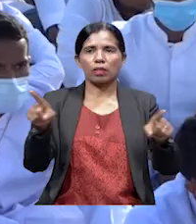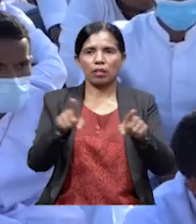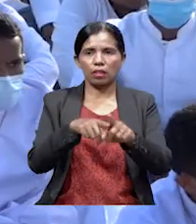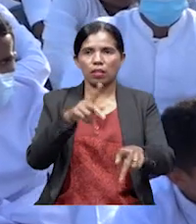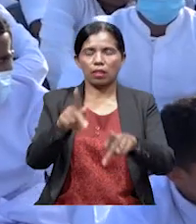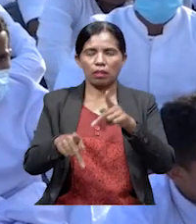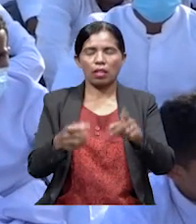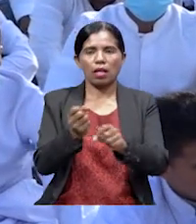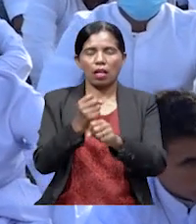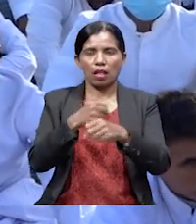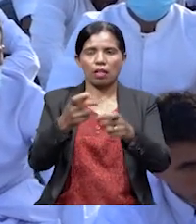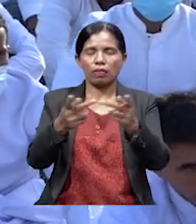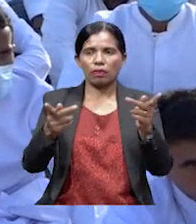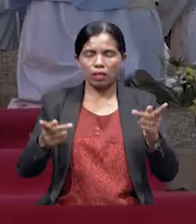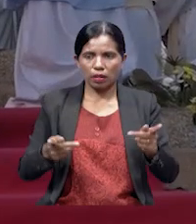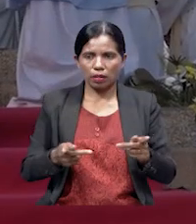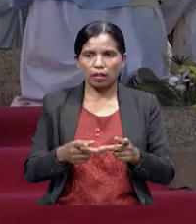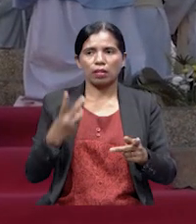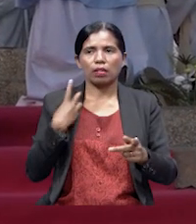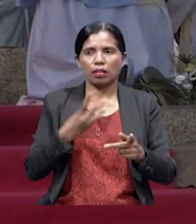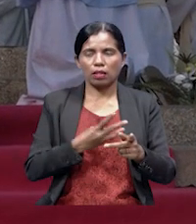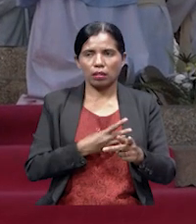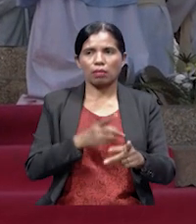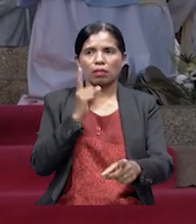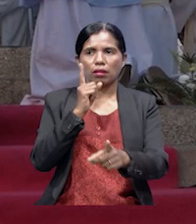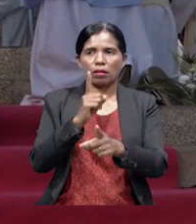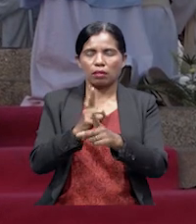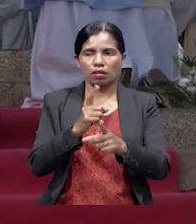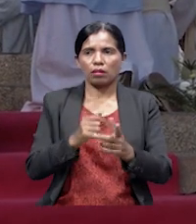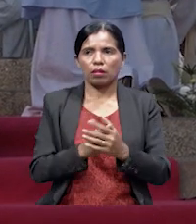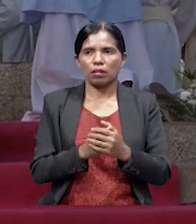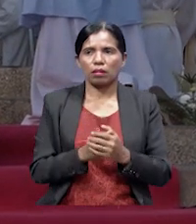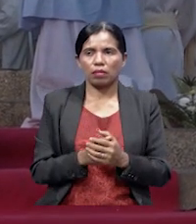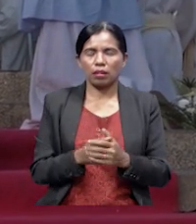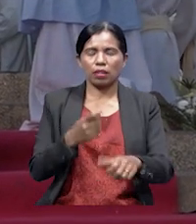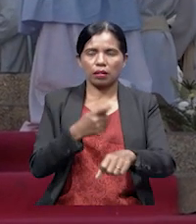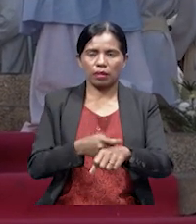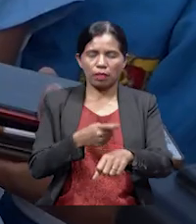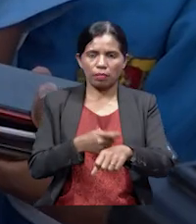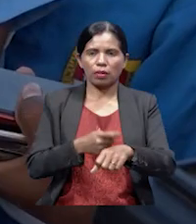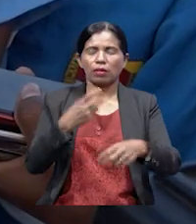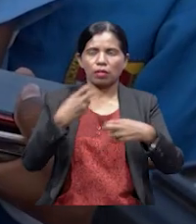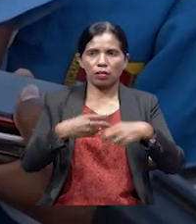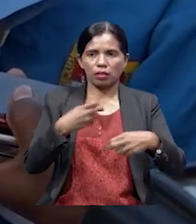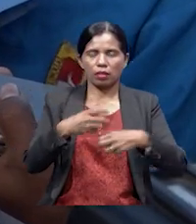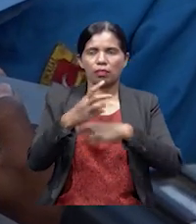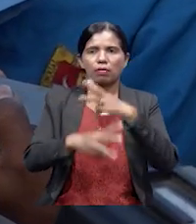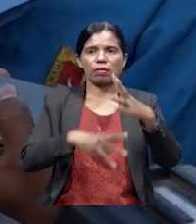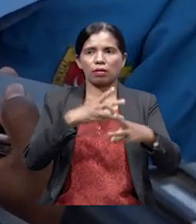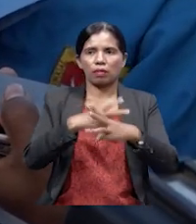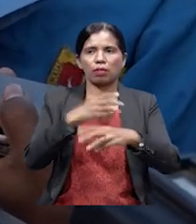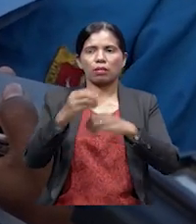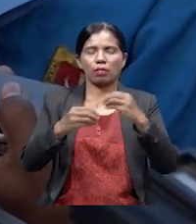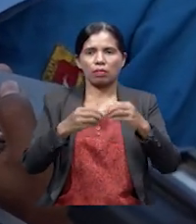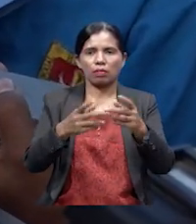halu fatin dan inian sailulik no santo. Ita mos dan loj nita, iha situasaun te krisi global ida kona ba ambiente